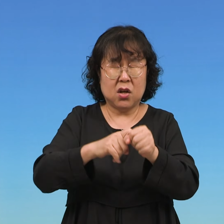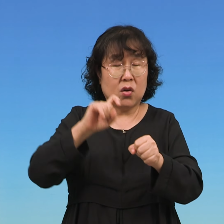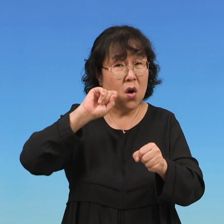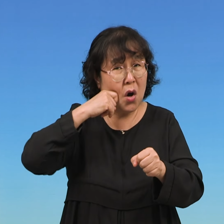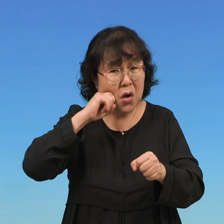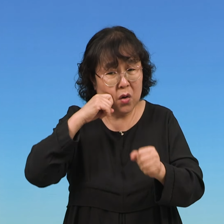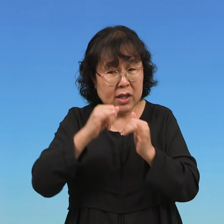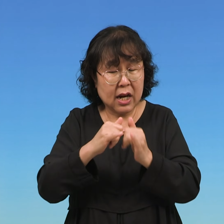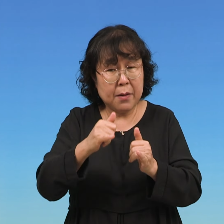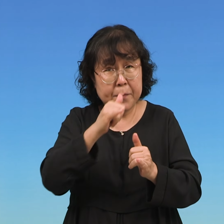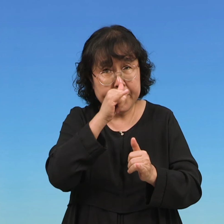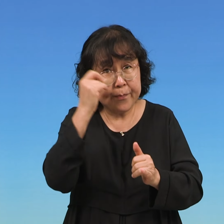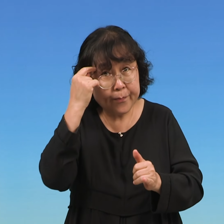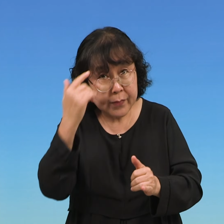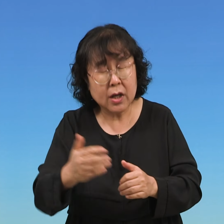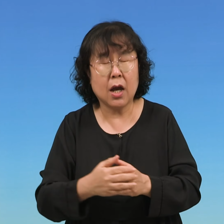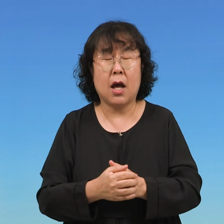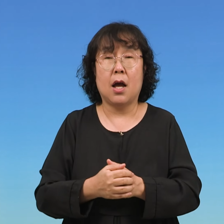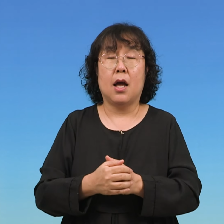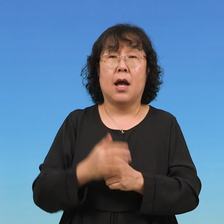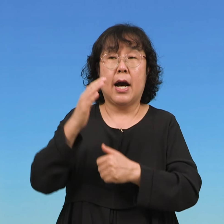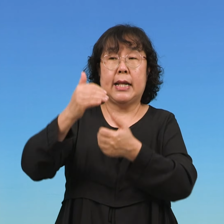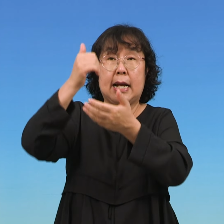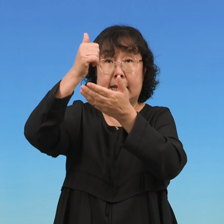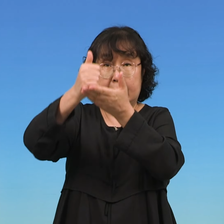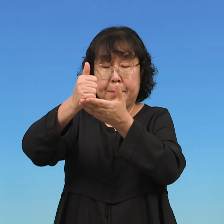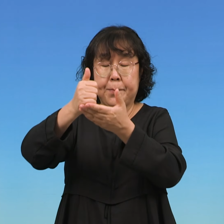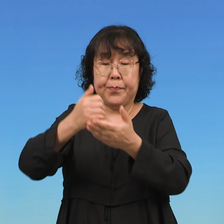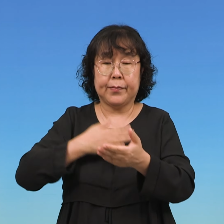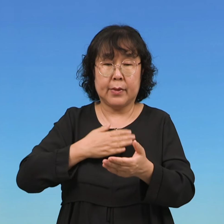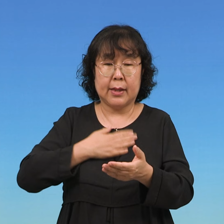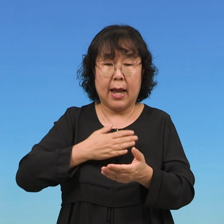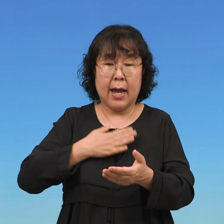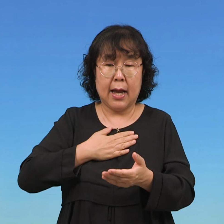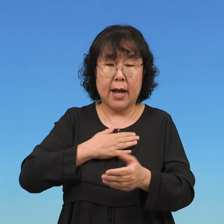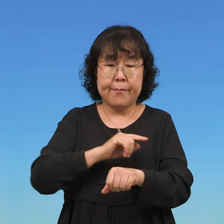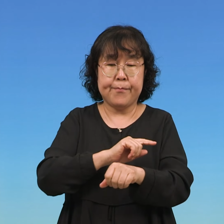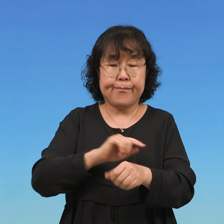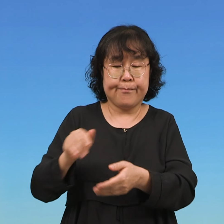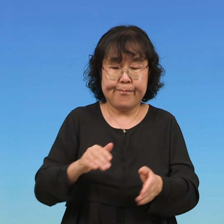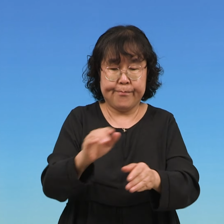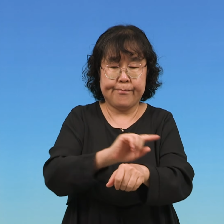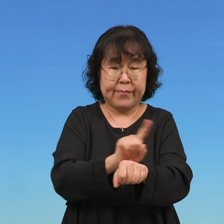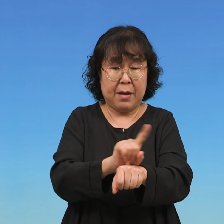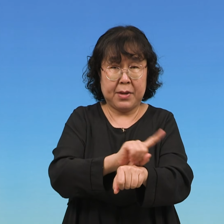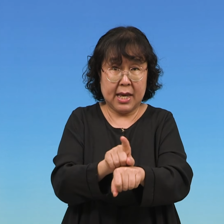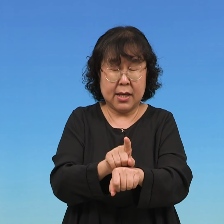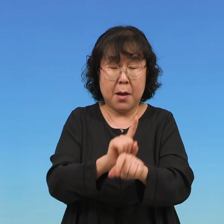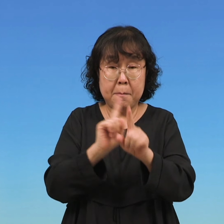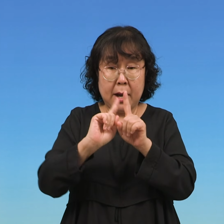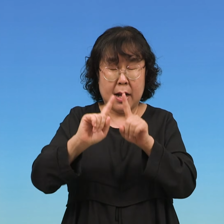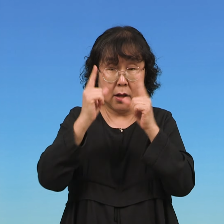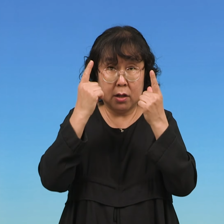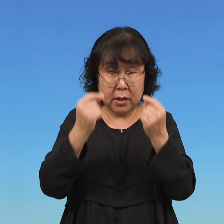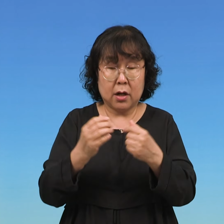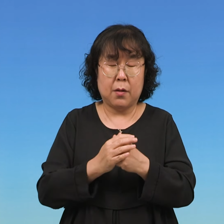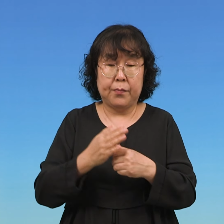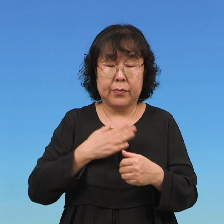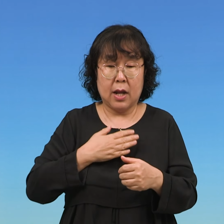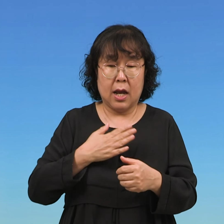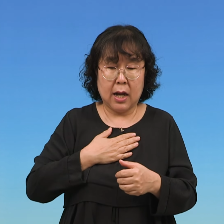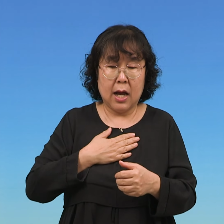어려우면 어떡하겠습니까 하나님 기왕에 이거 내비게이션이 말해주는 것처럼 이리로 가야 되는데 그냥